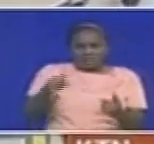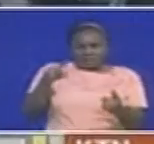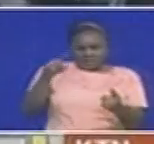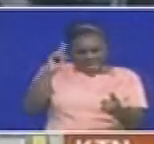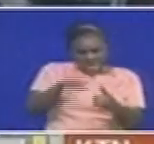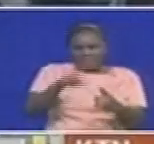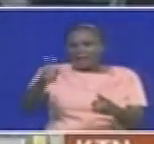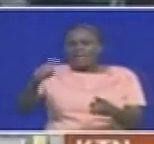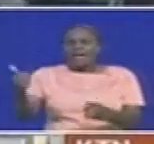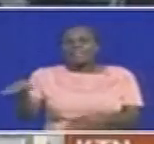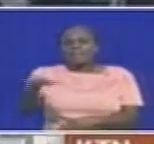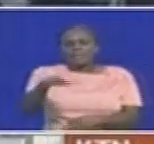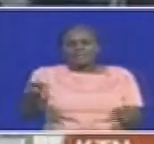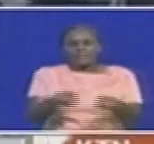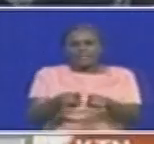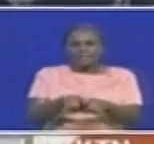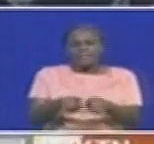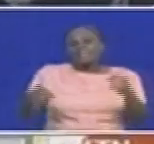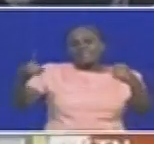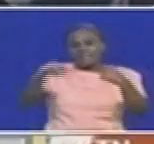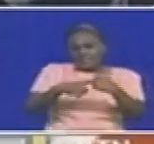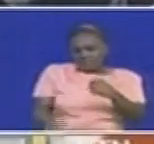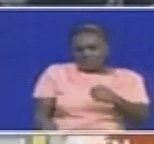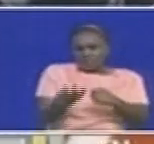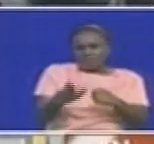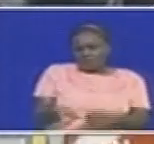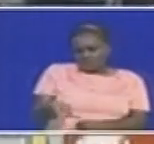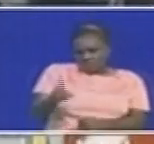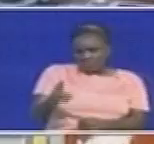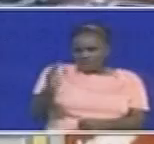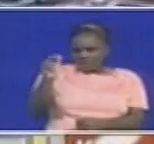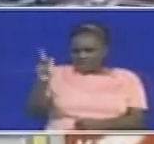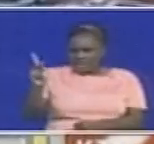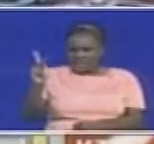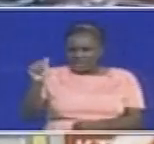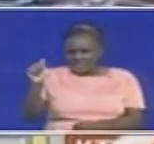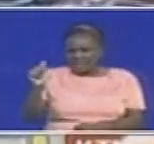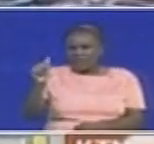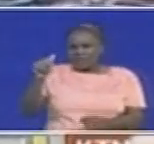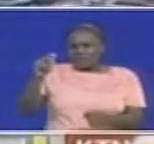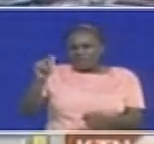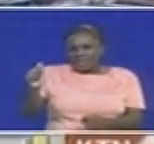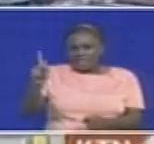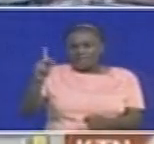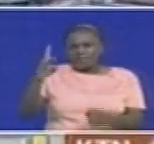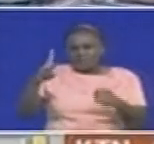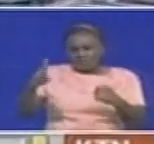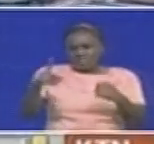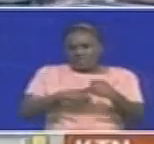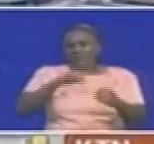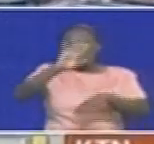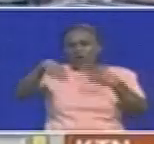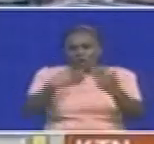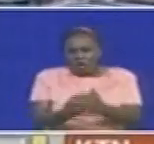places. Magruneti sita, bunduki moja aina AK-47 na risasi 270, yote